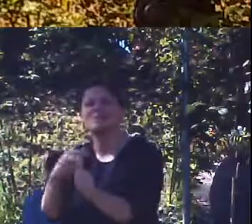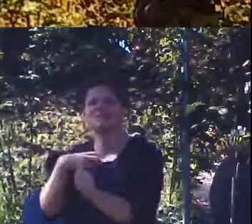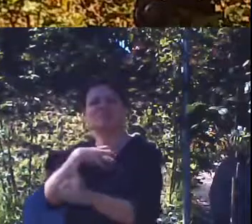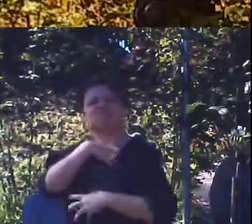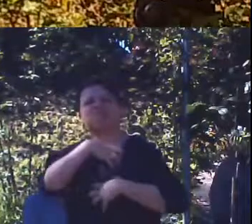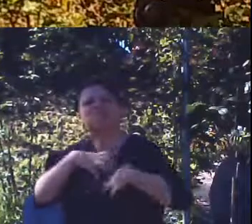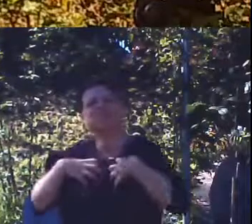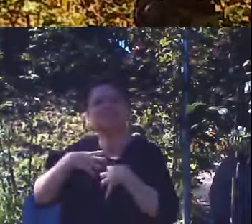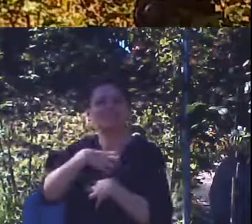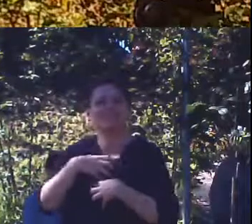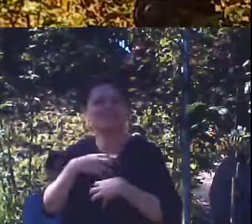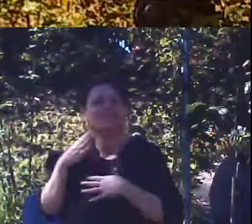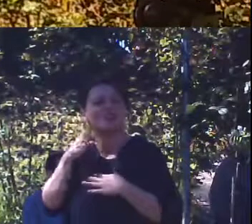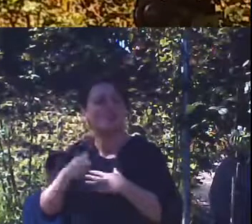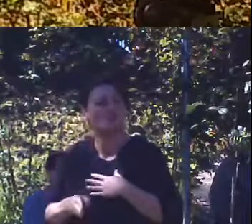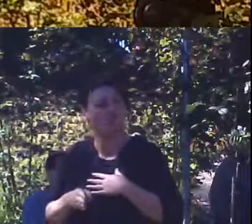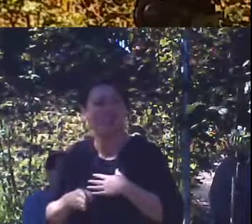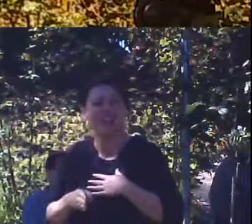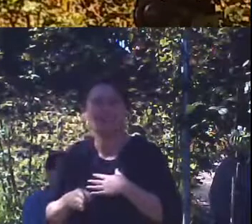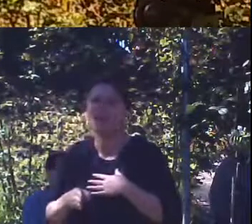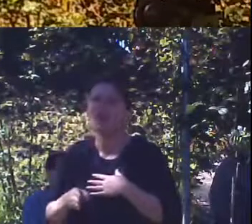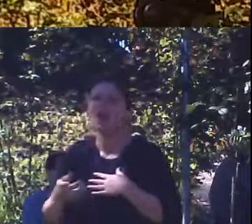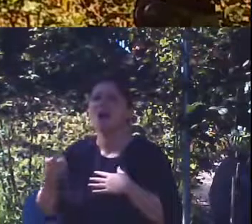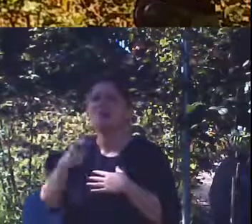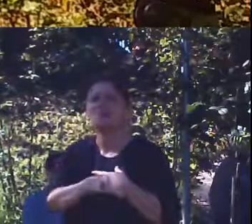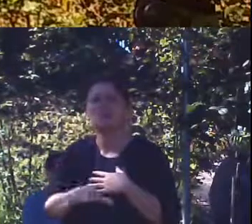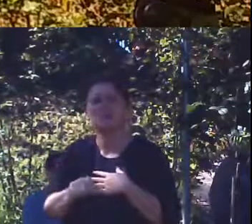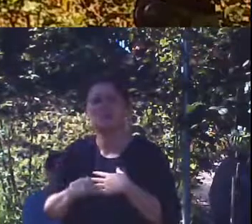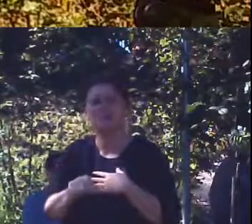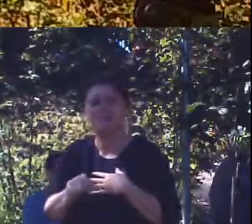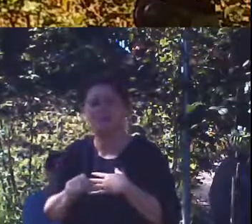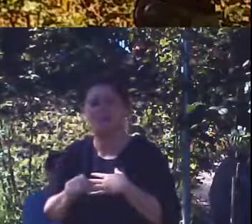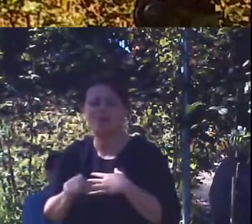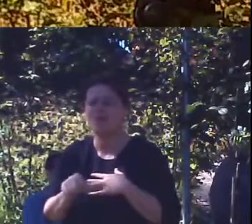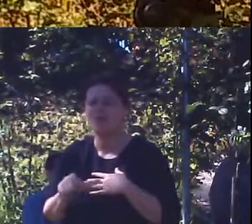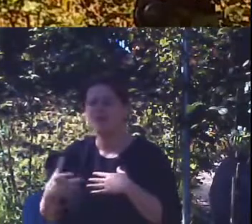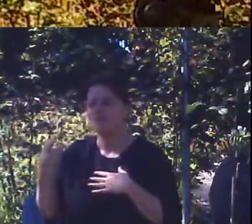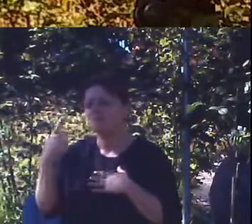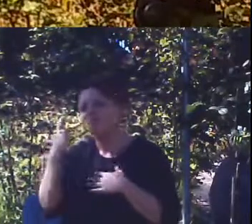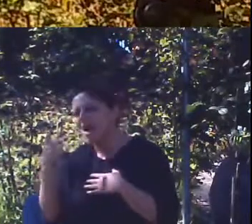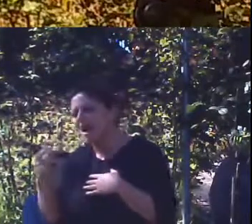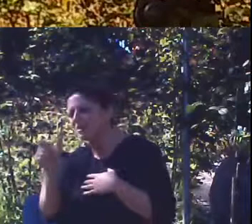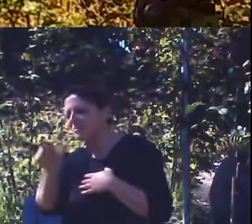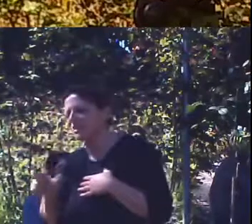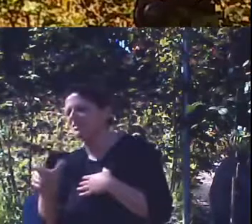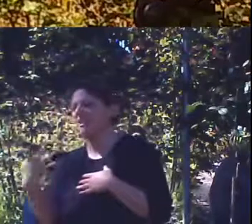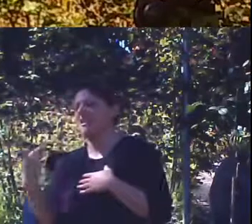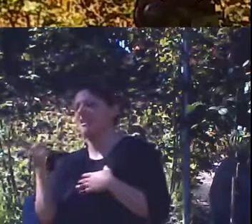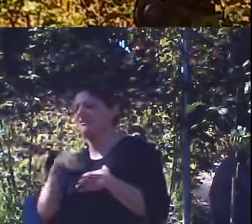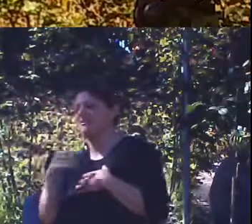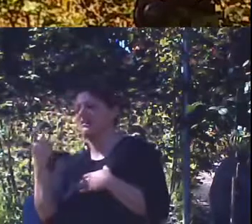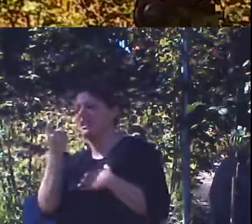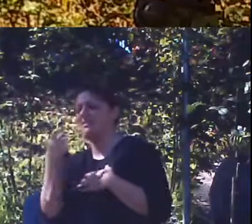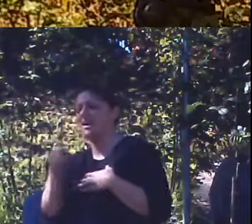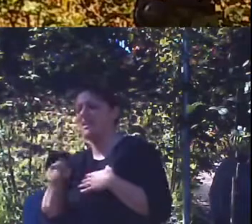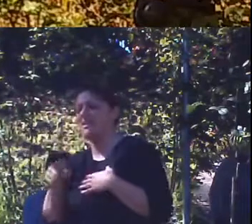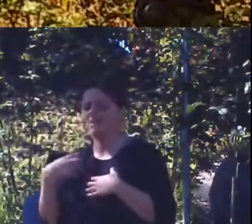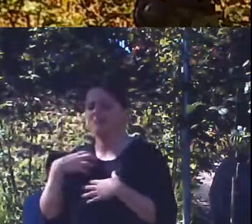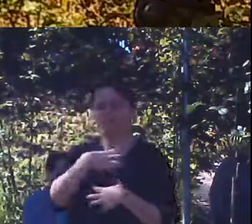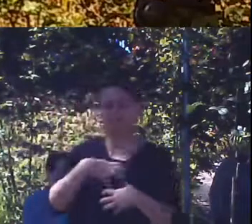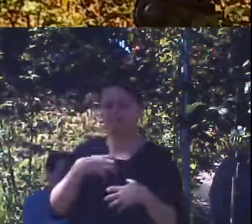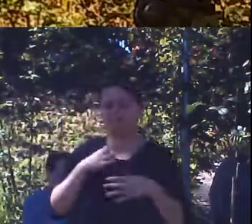quando ci legittima a chiuderci se stessi senza cercare di amare questo mondo